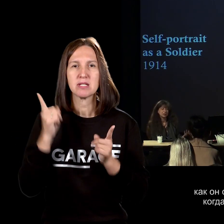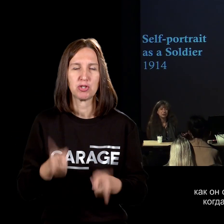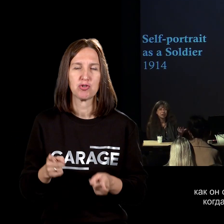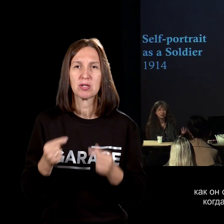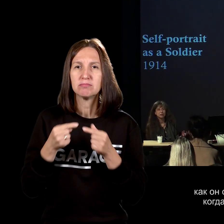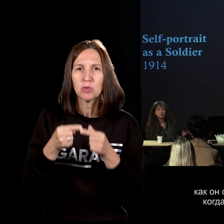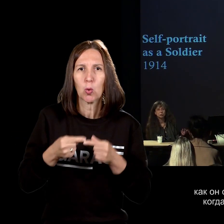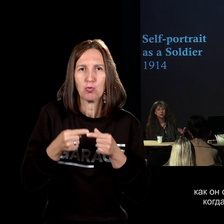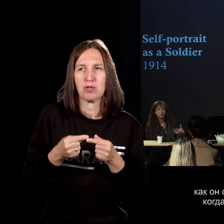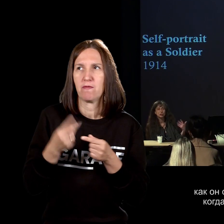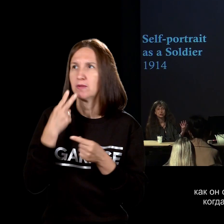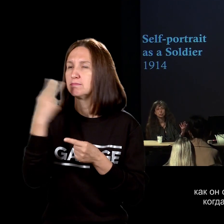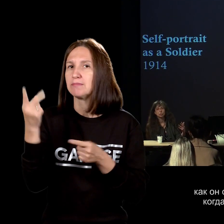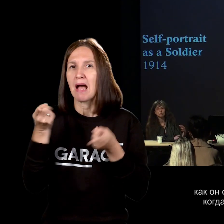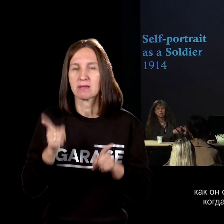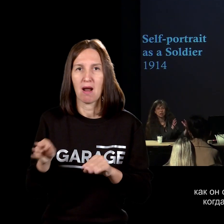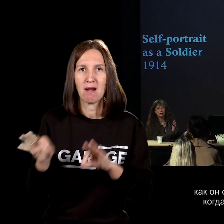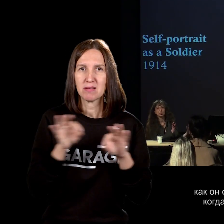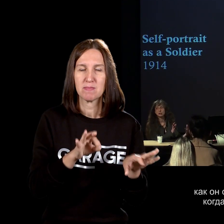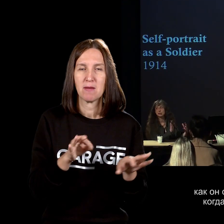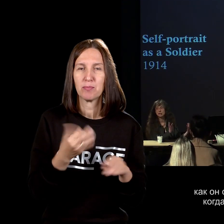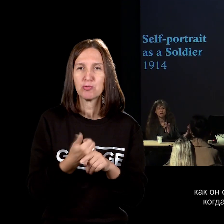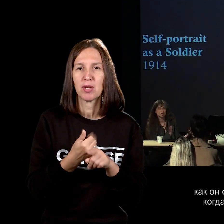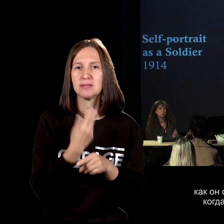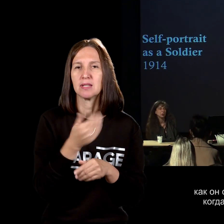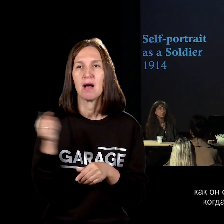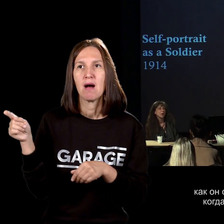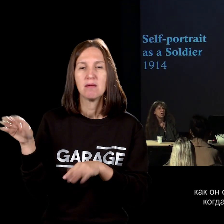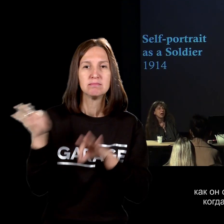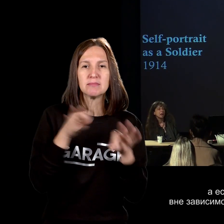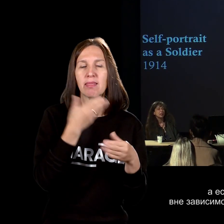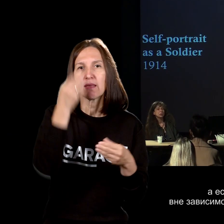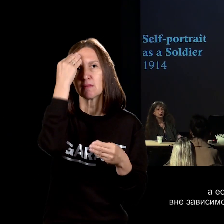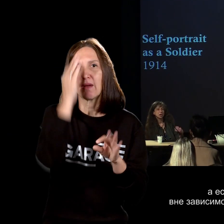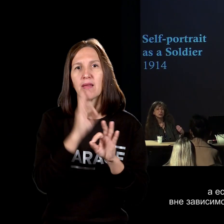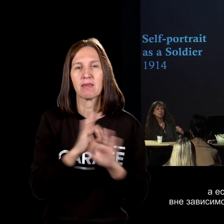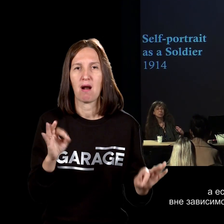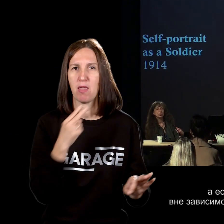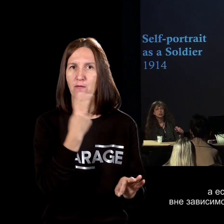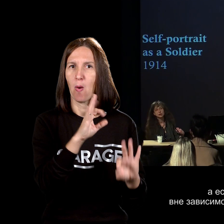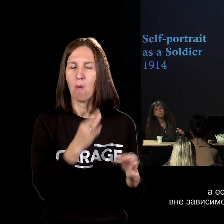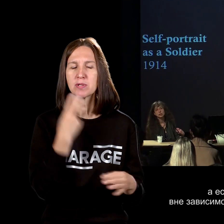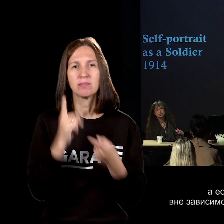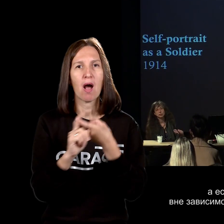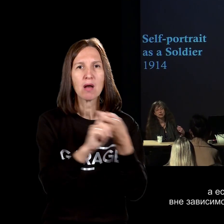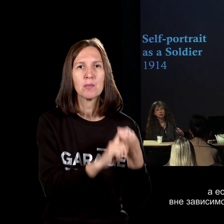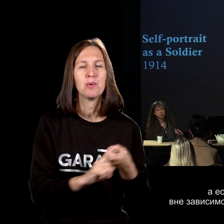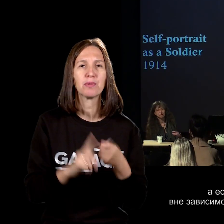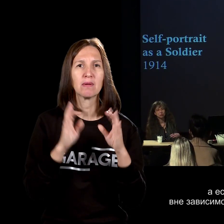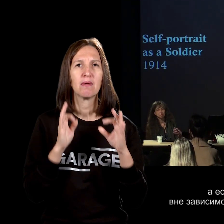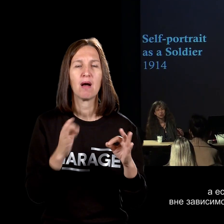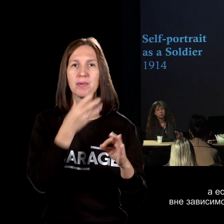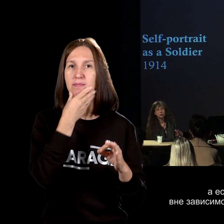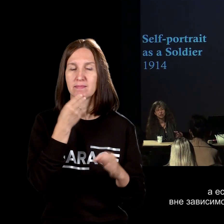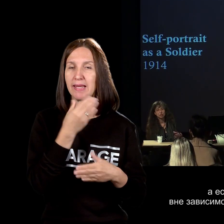образ реальности не идеализируется, не ищется какая-то вот идеальная гармония, а есть вот это жадное внимание ко всем деталям, вне